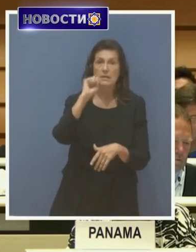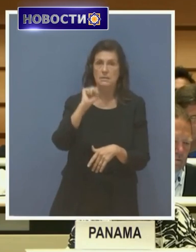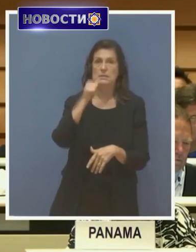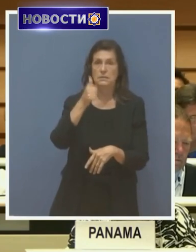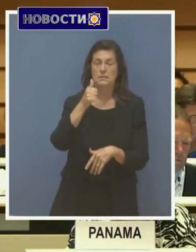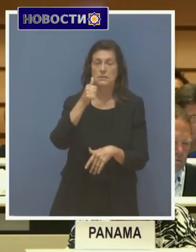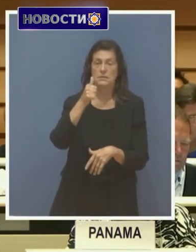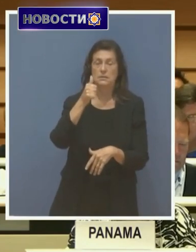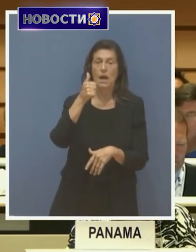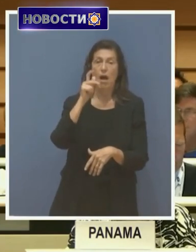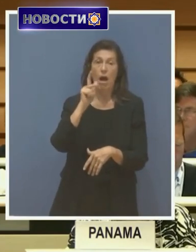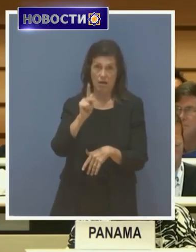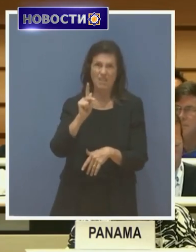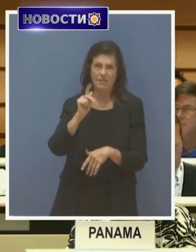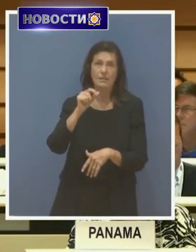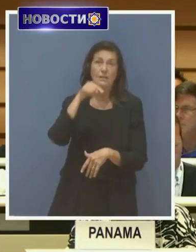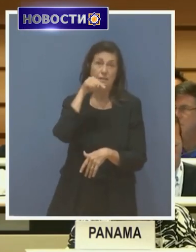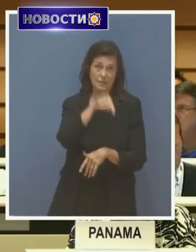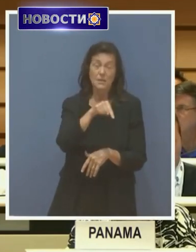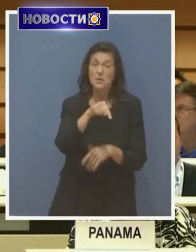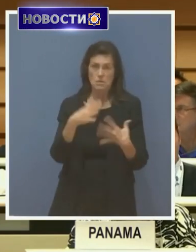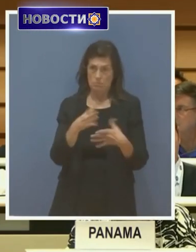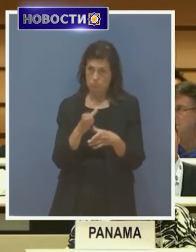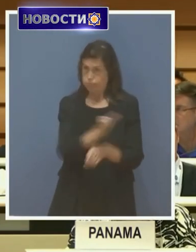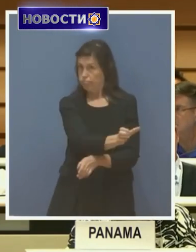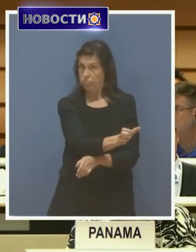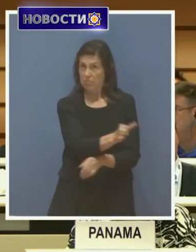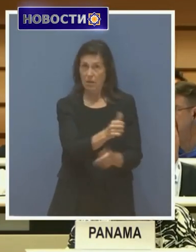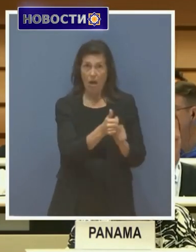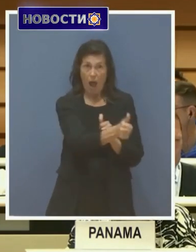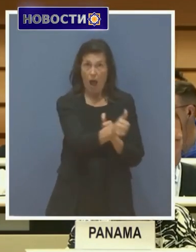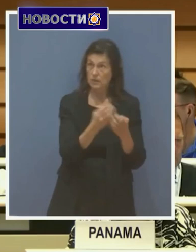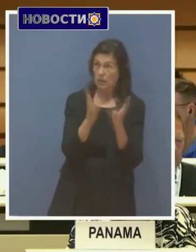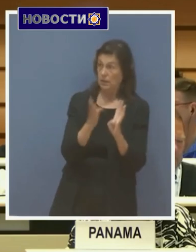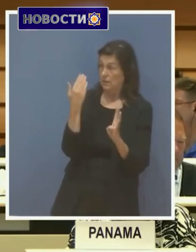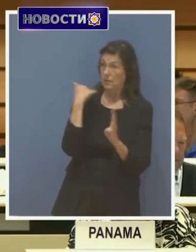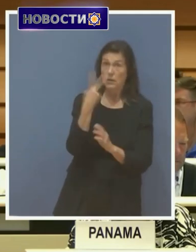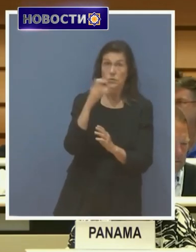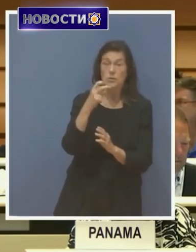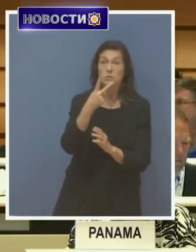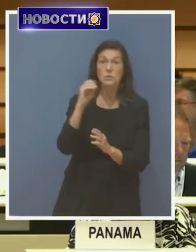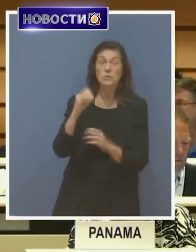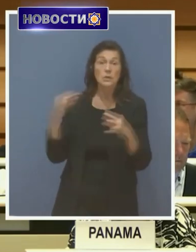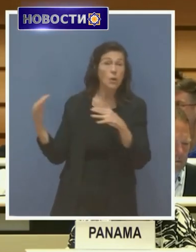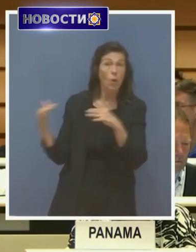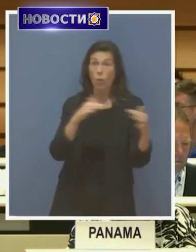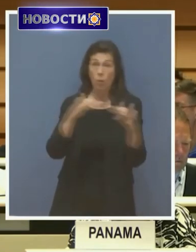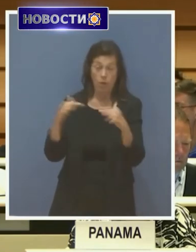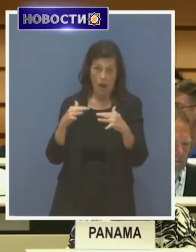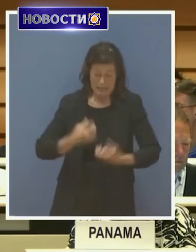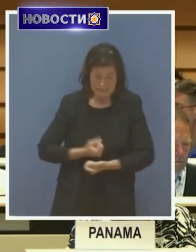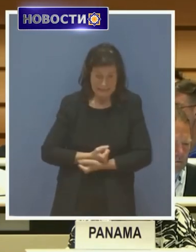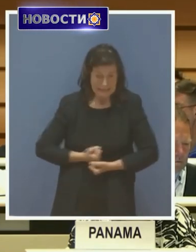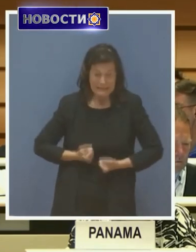об отделении Арцаха не имеет практических последствий. Азербайджан продолжает бесчеловечные отношения и преступную политику этнических